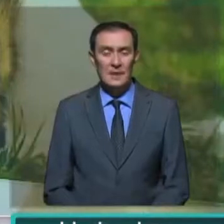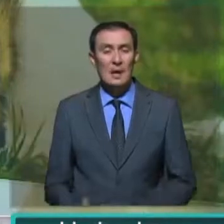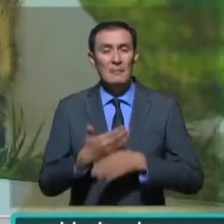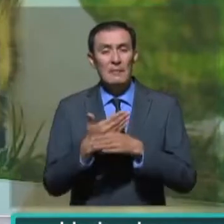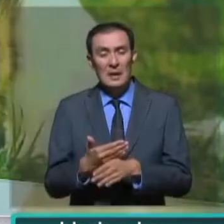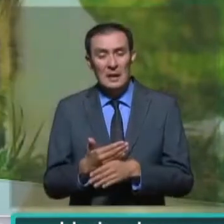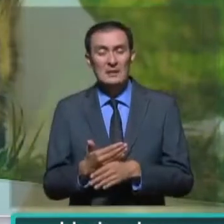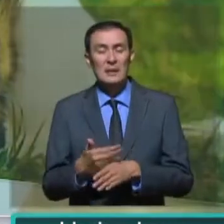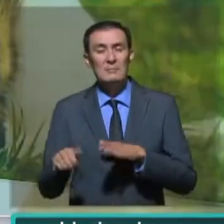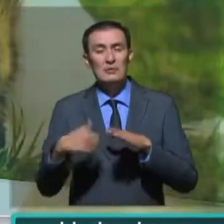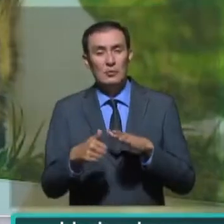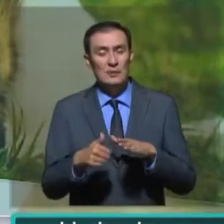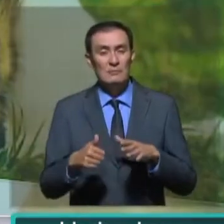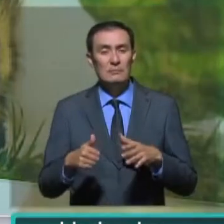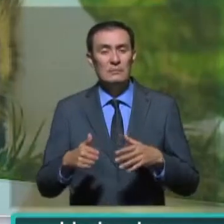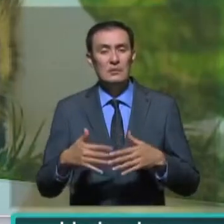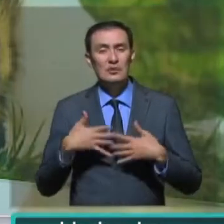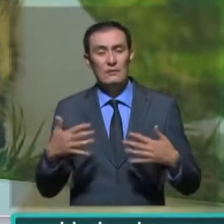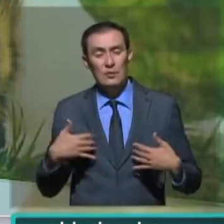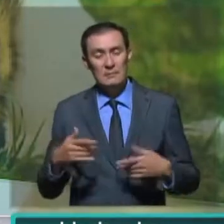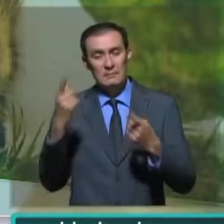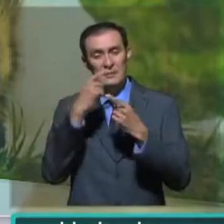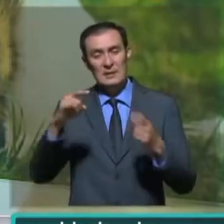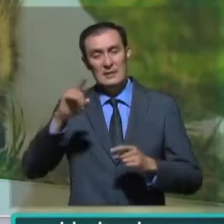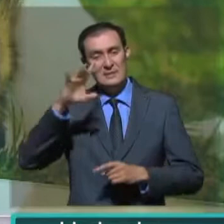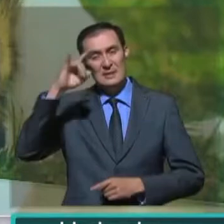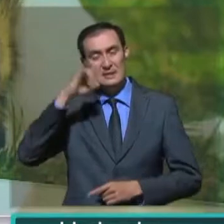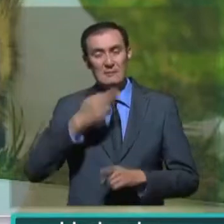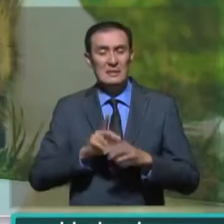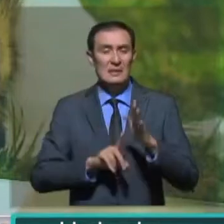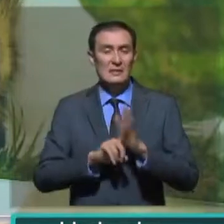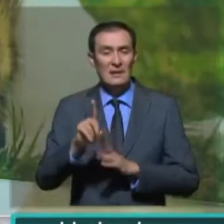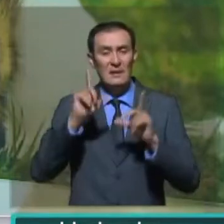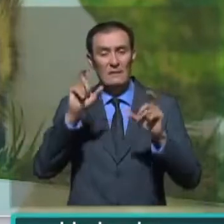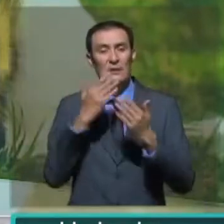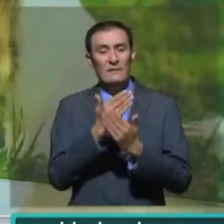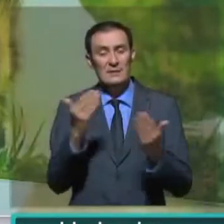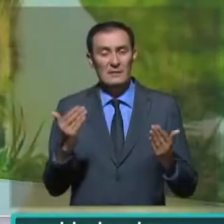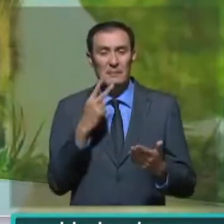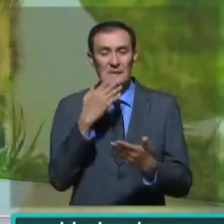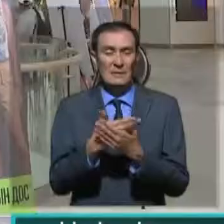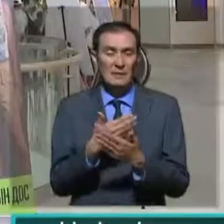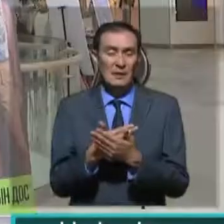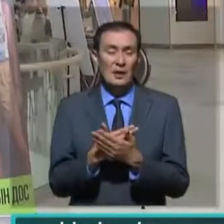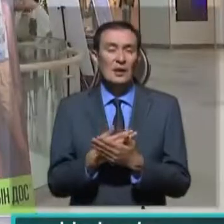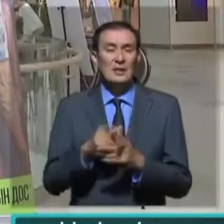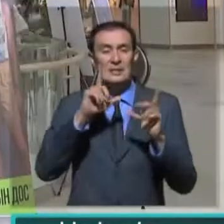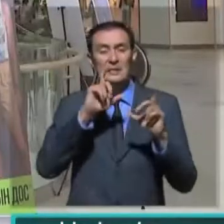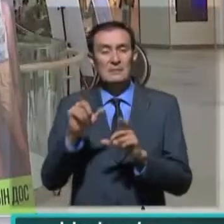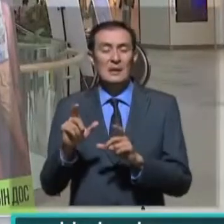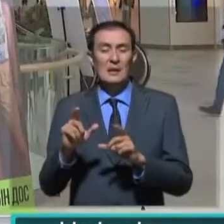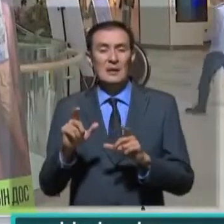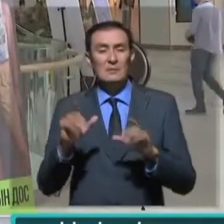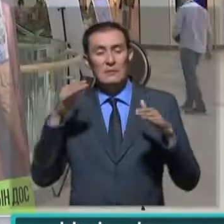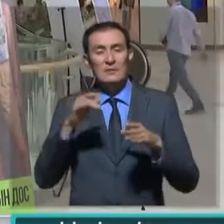Помогать бездомным животным призвали соотечественников известной казахстанцы. Сегодня в столице стартовала фотовыставка, где представлены трогательные снимки питомцев